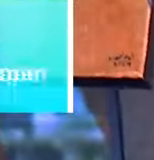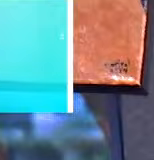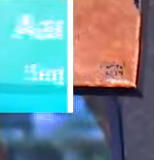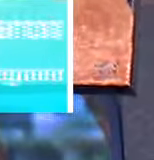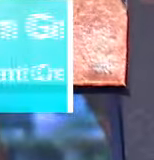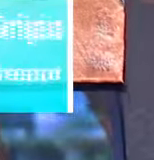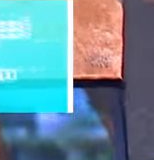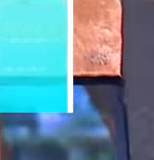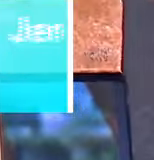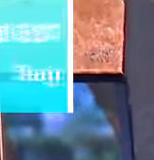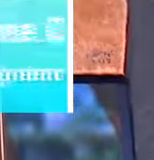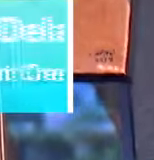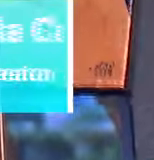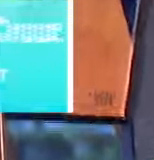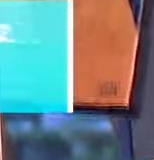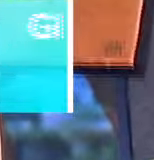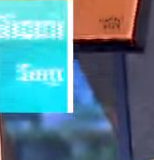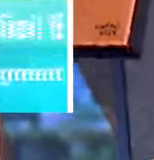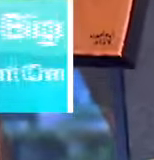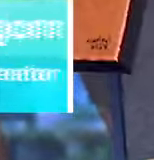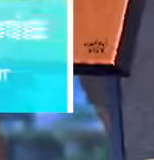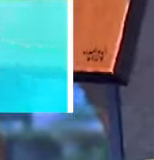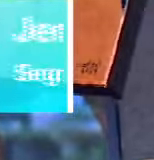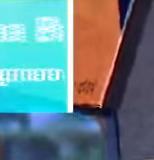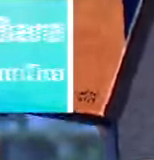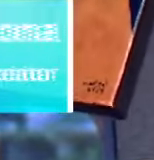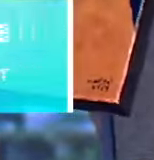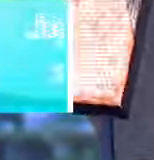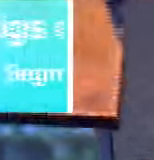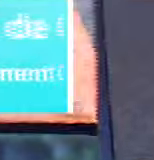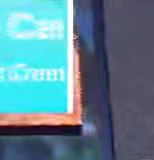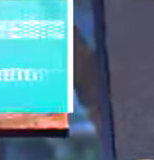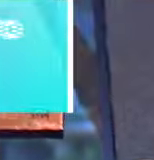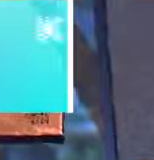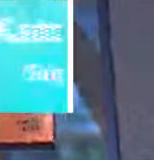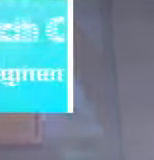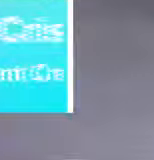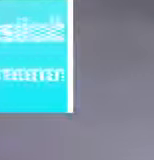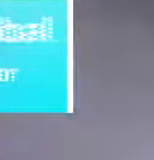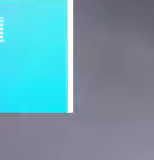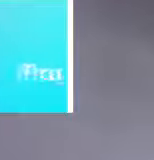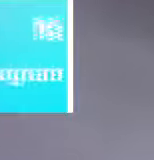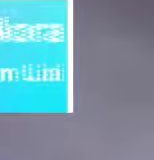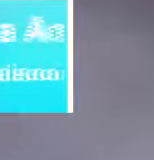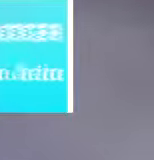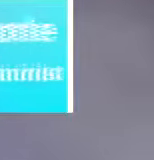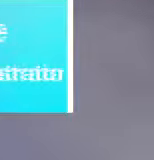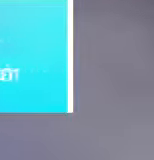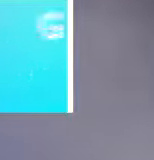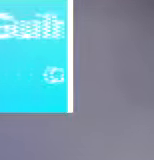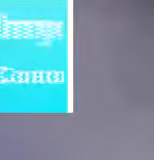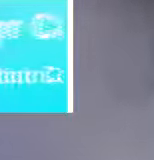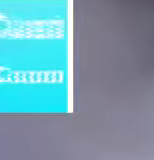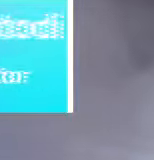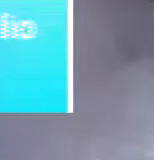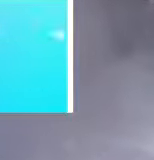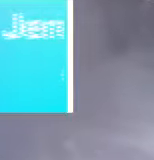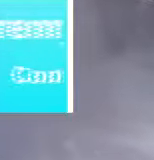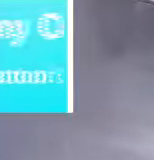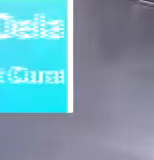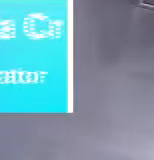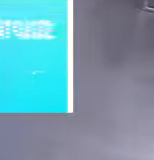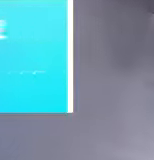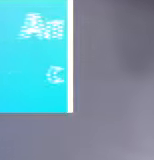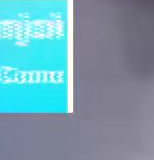at marami pang iba. Sama ay inyong fave morning kasalo. Ito ang Good Morning Kapatid!